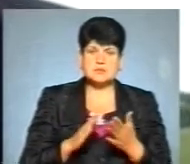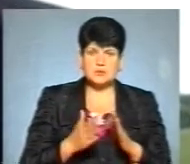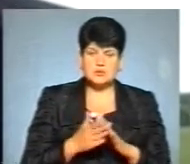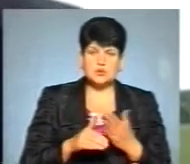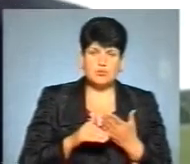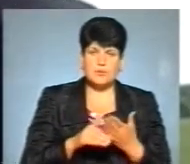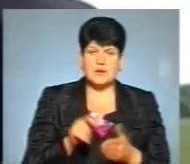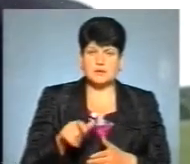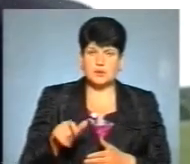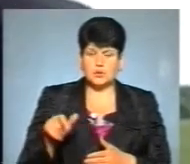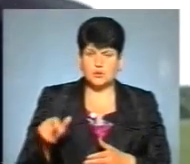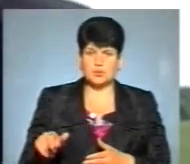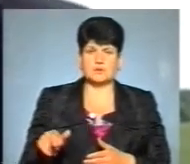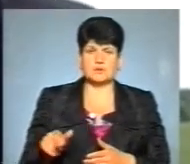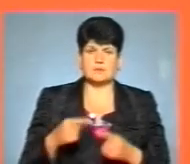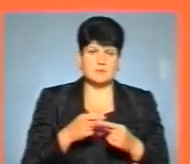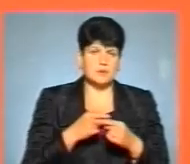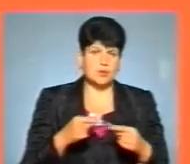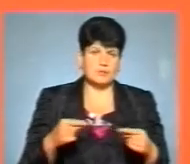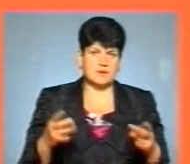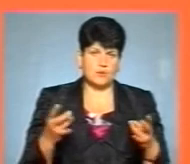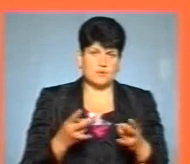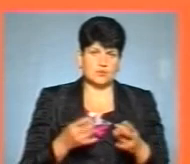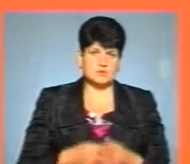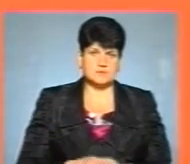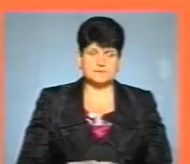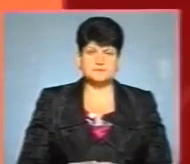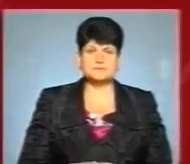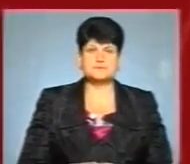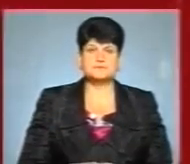допомагати людям при будь-якій необхідності.